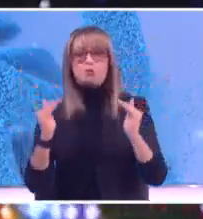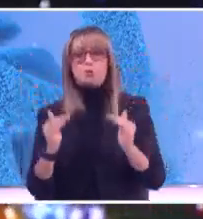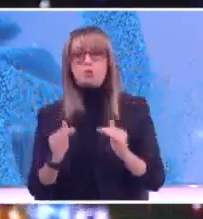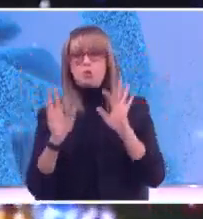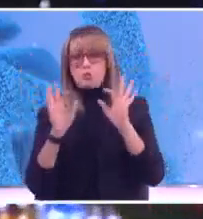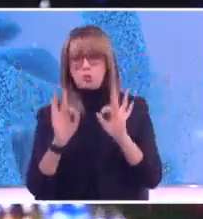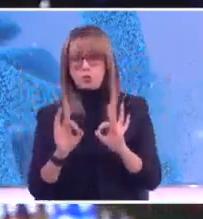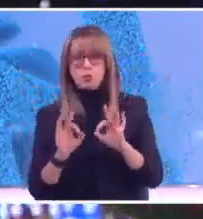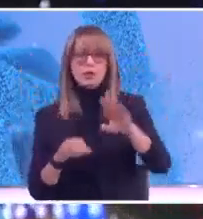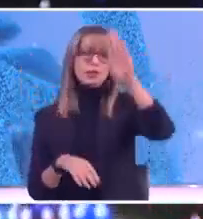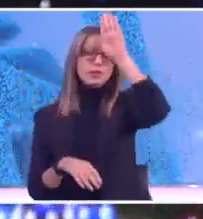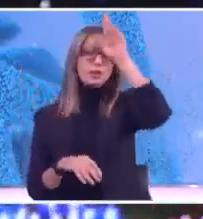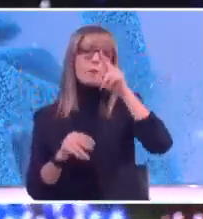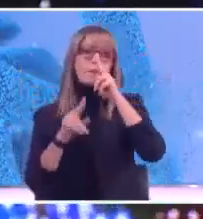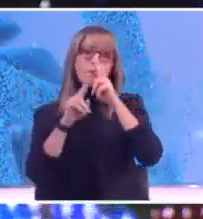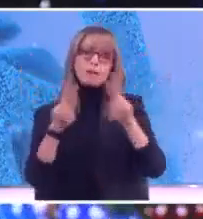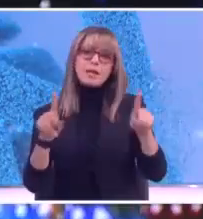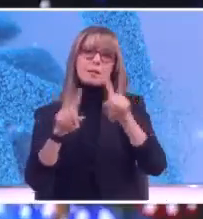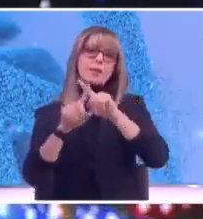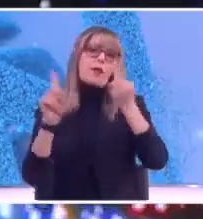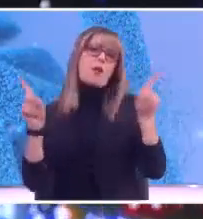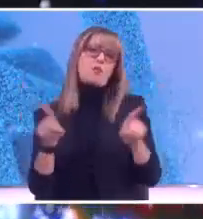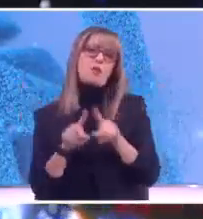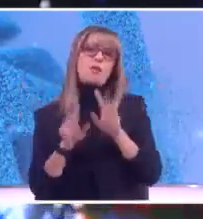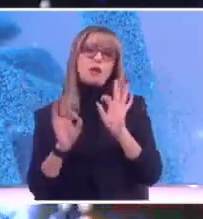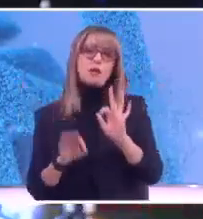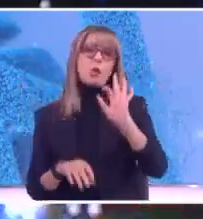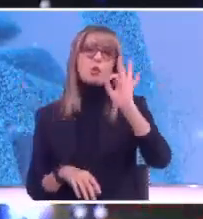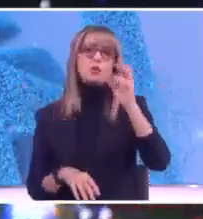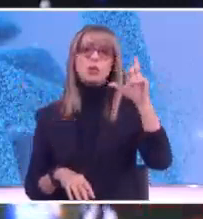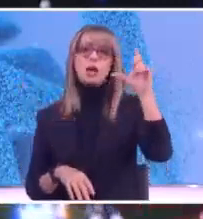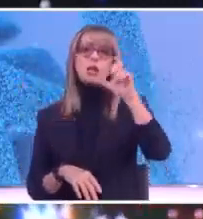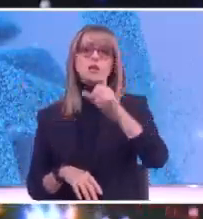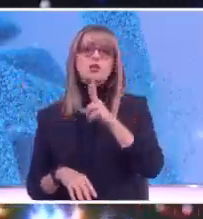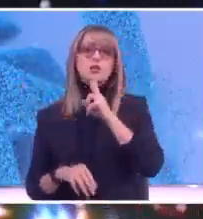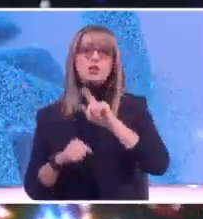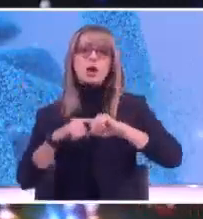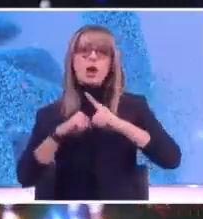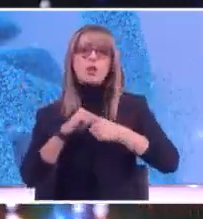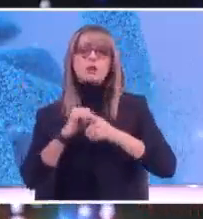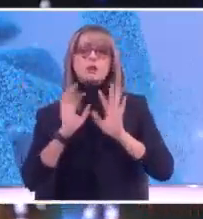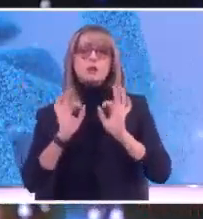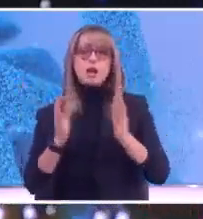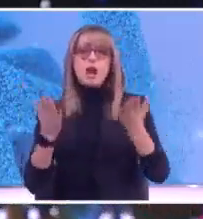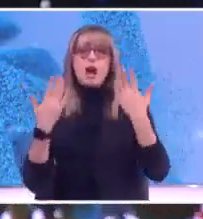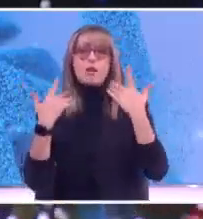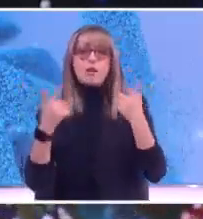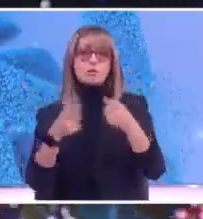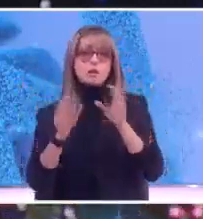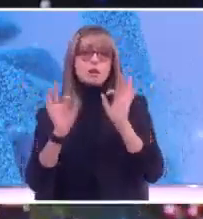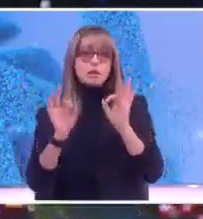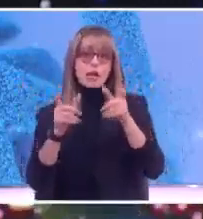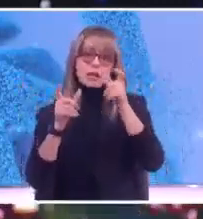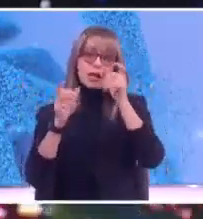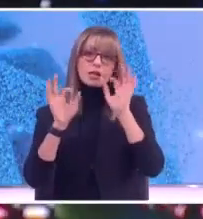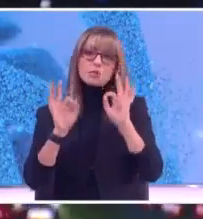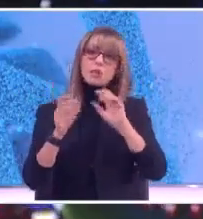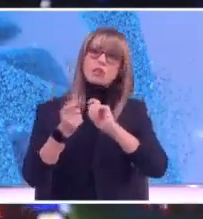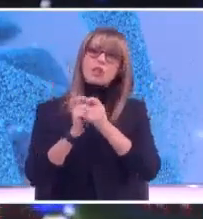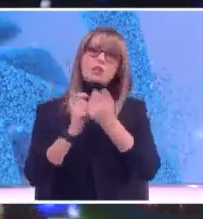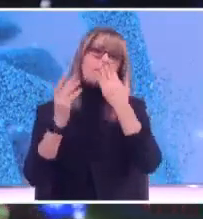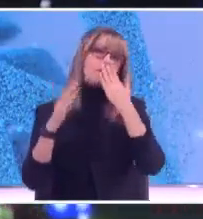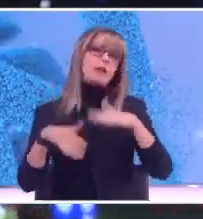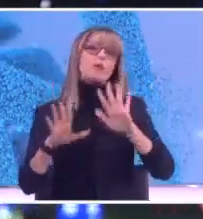korkutucu şekilde düştü. İstanbul'da benzer bir tablo var. Ocak ayının son haftasına kadar da hava durumunda dikkate değer bir